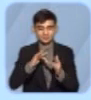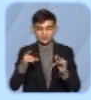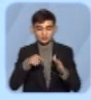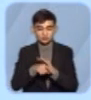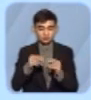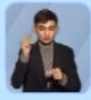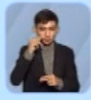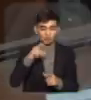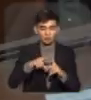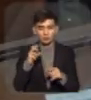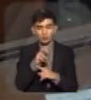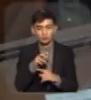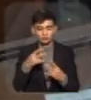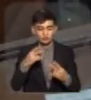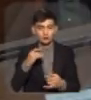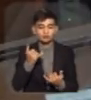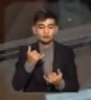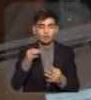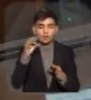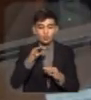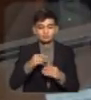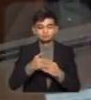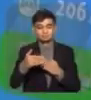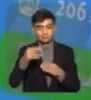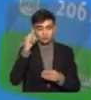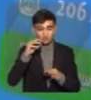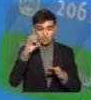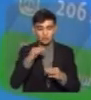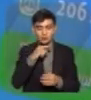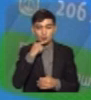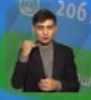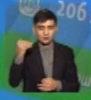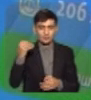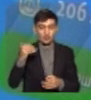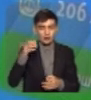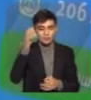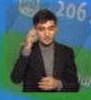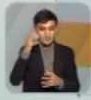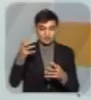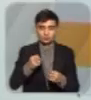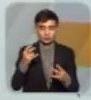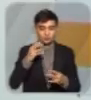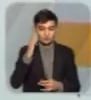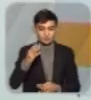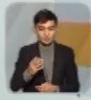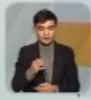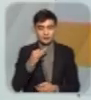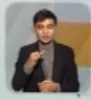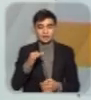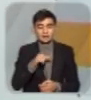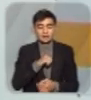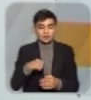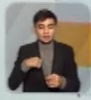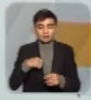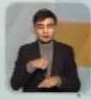Ведь сейчас те, кто выбирает дистанционную форму, вынуждены получать российское образование. Сейчас основная задача стоит в